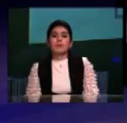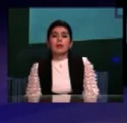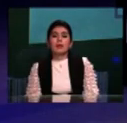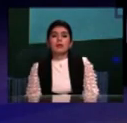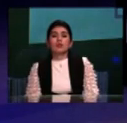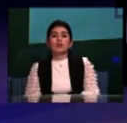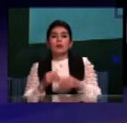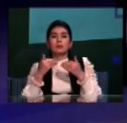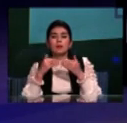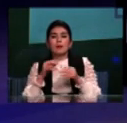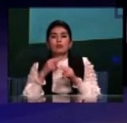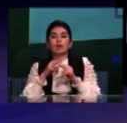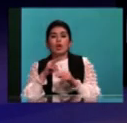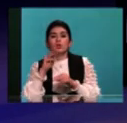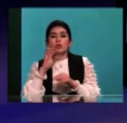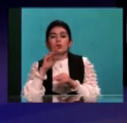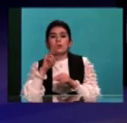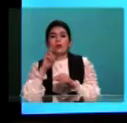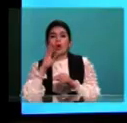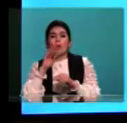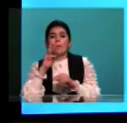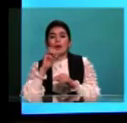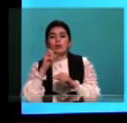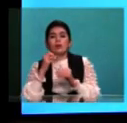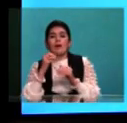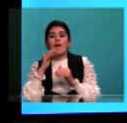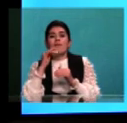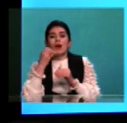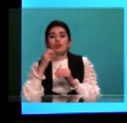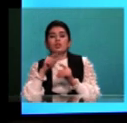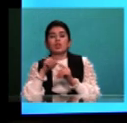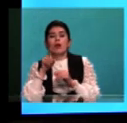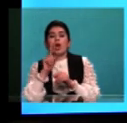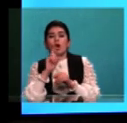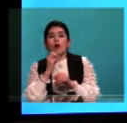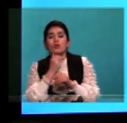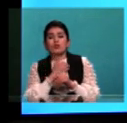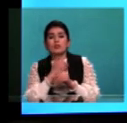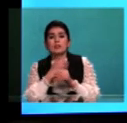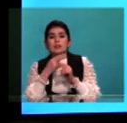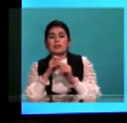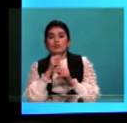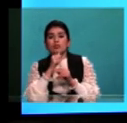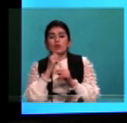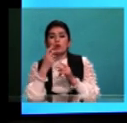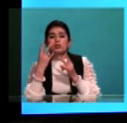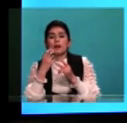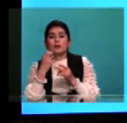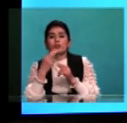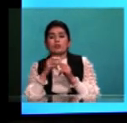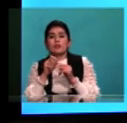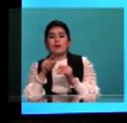99. Запускаем программу Total Commander. Файлы, которые мы хотим, чтобы были скрыты, мы должны